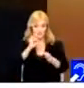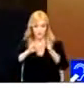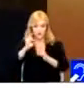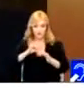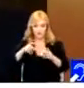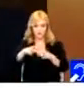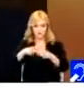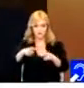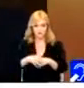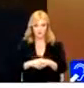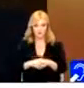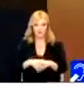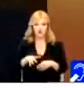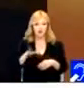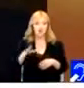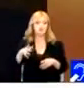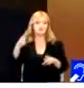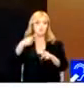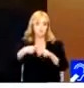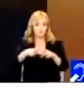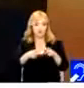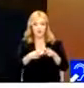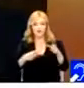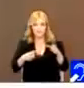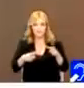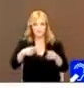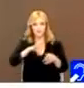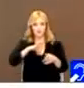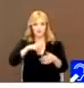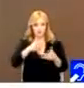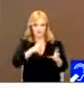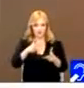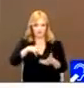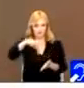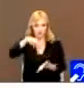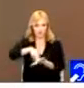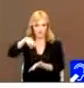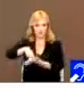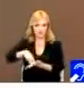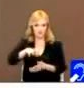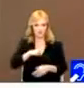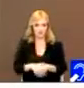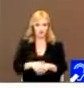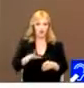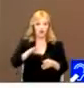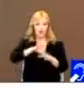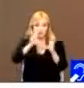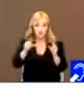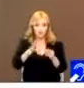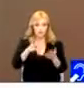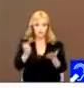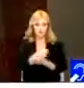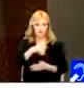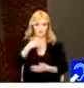cu medicamente cu efect psihotrop, dar și rețete gata ștampilate. Valoarea drogurilor găsite la percheziții este de peste 200.000 de